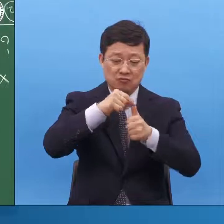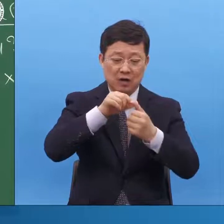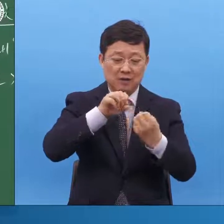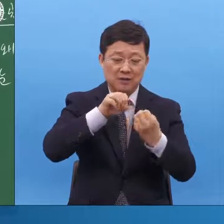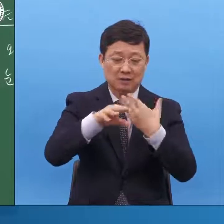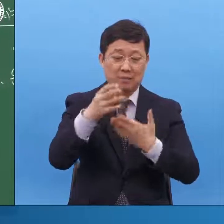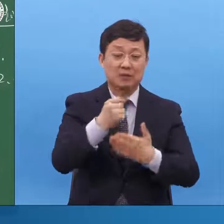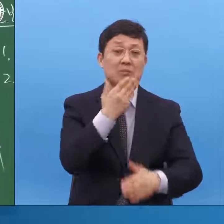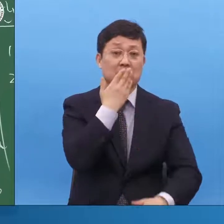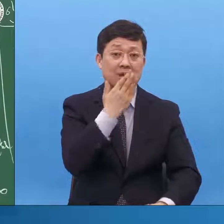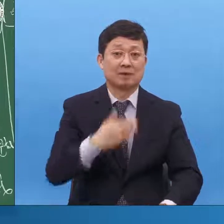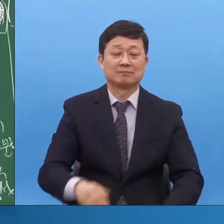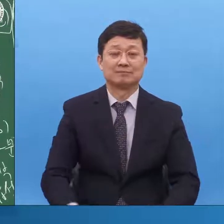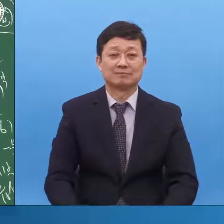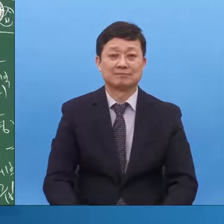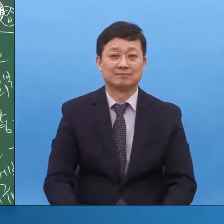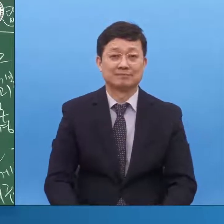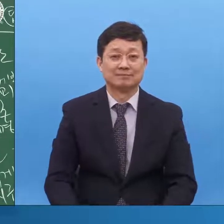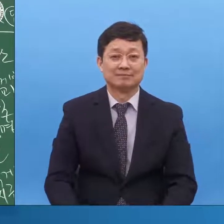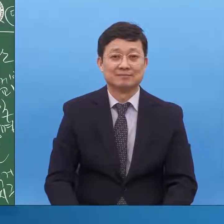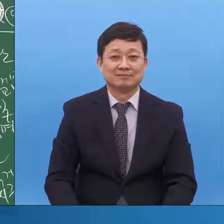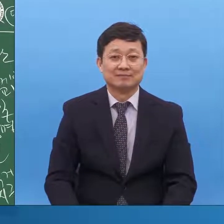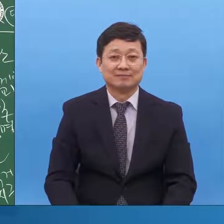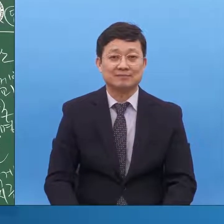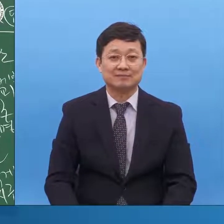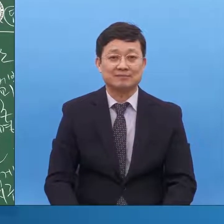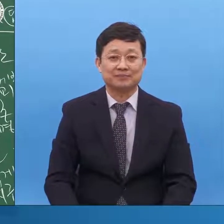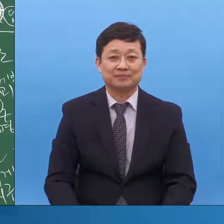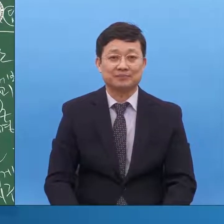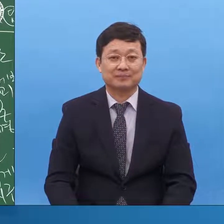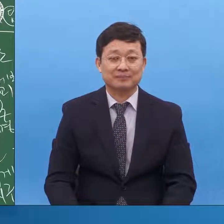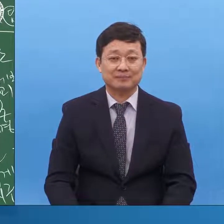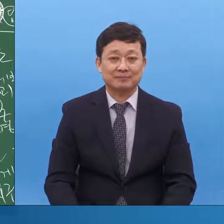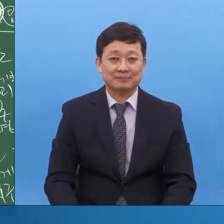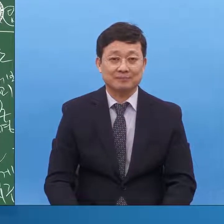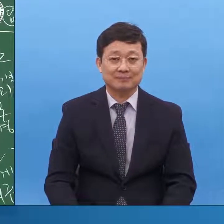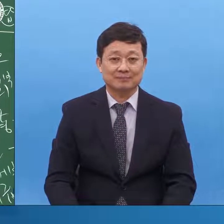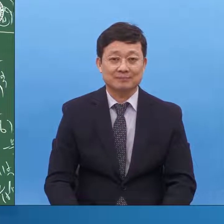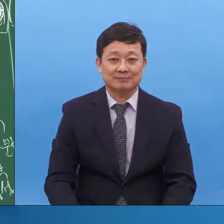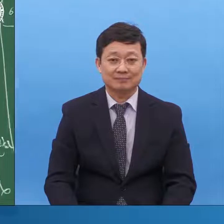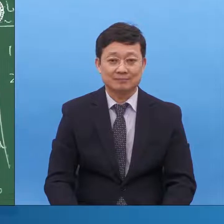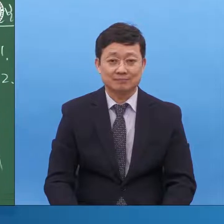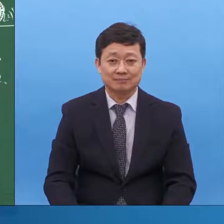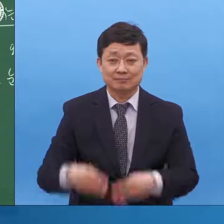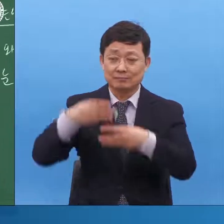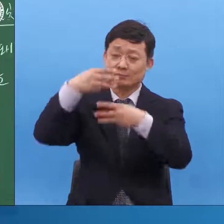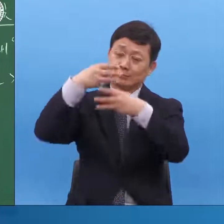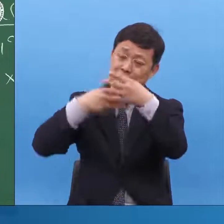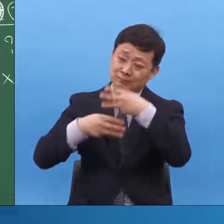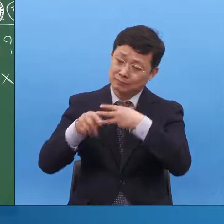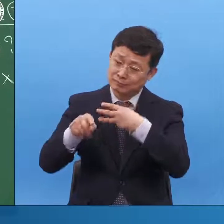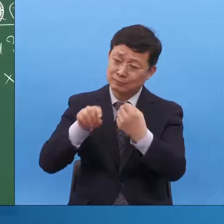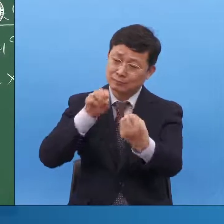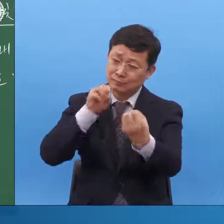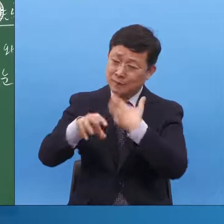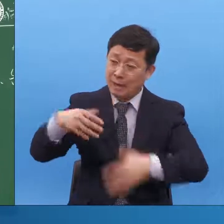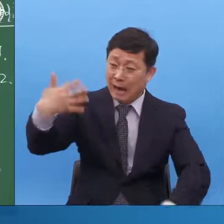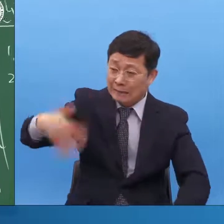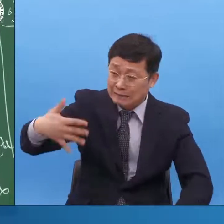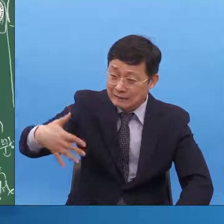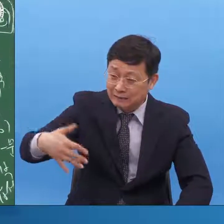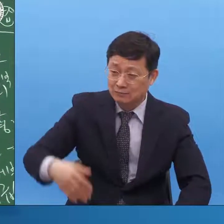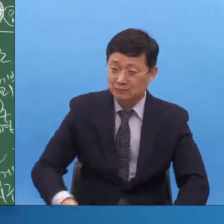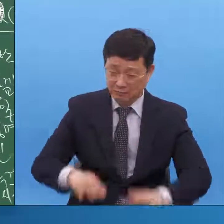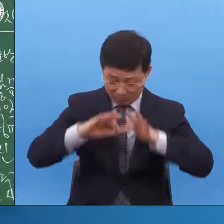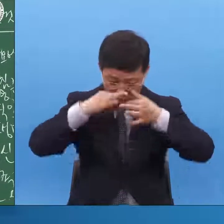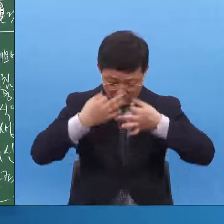the world. 무조건 렘넌트가 세계 살리는 응답이 안 올 때는 뭐가 문제인 나를 확인해야 돼. And remnants, when the answer say the world does not come to you, you need to